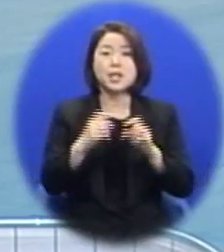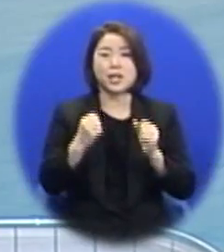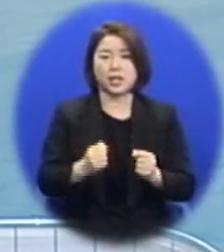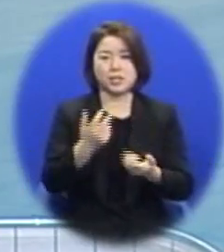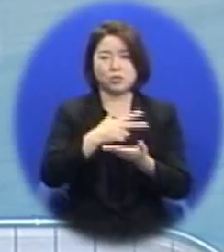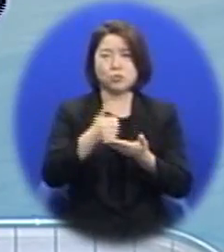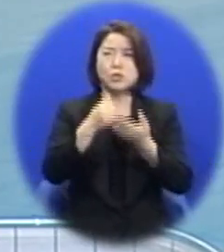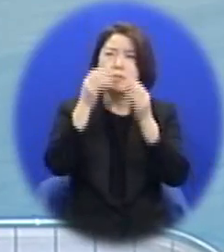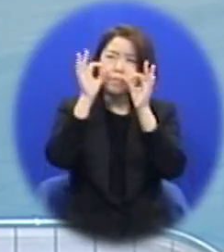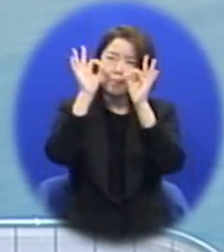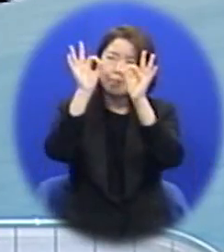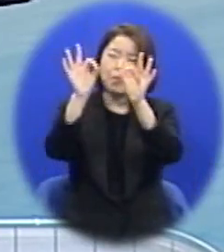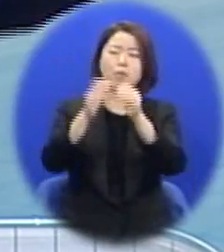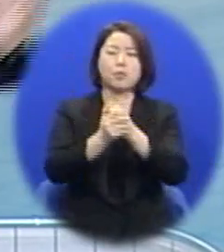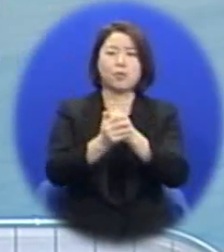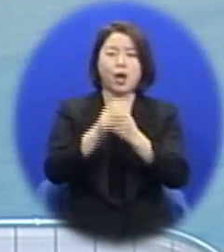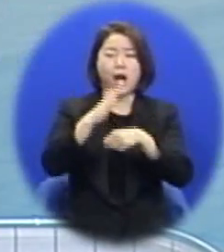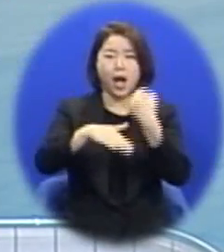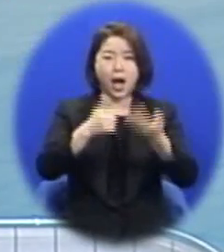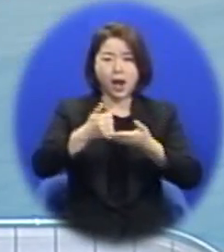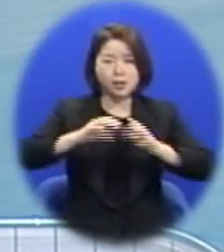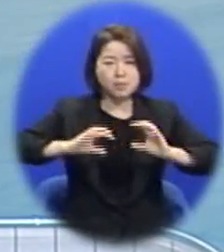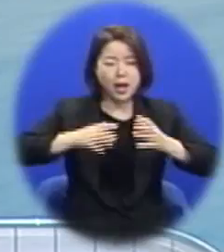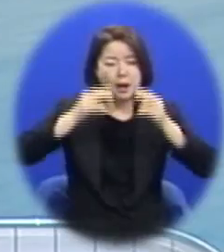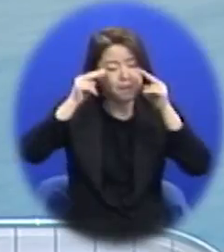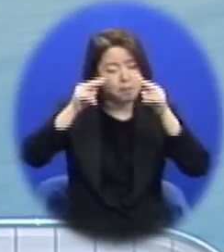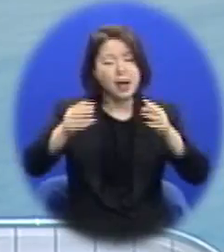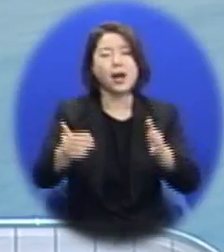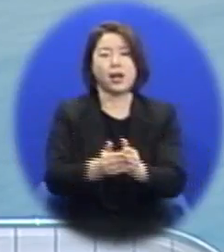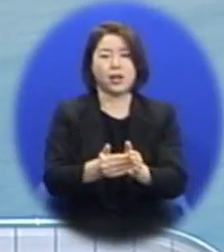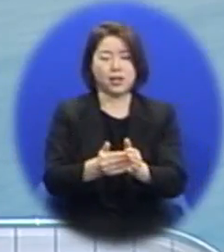주님을 보고 하나님 나라를 보았기 때문입니다.